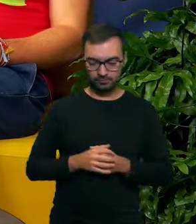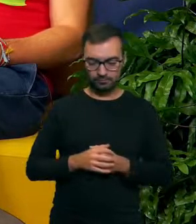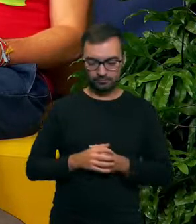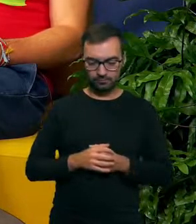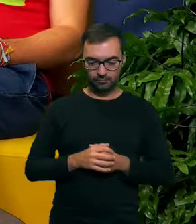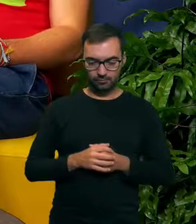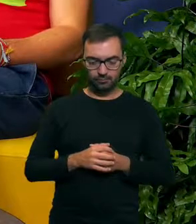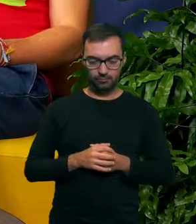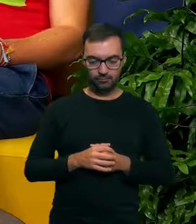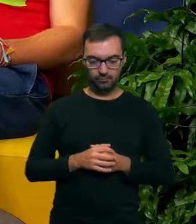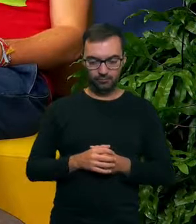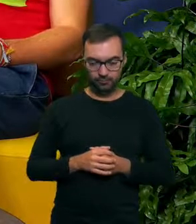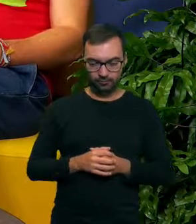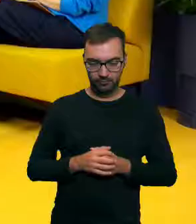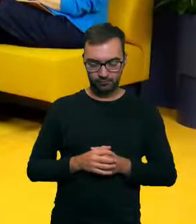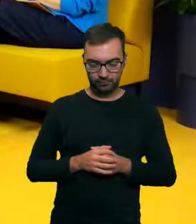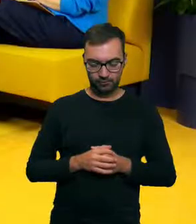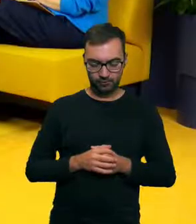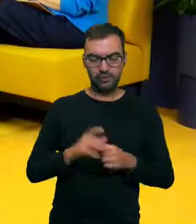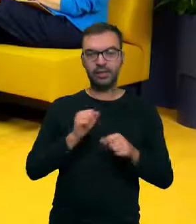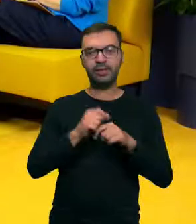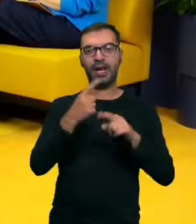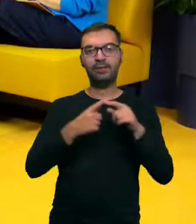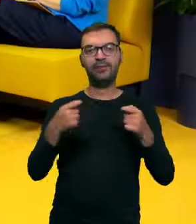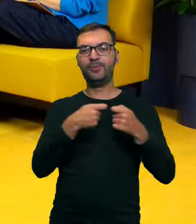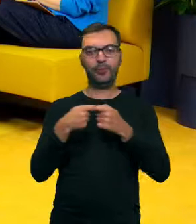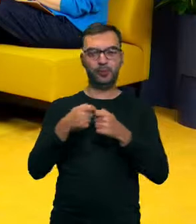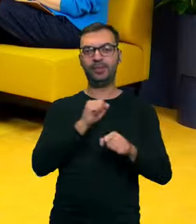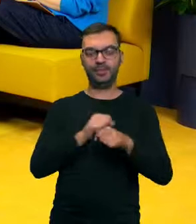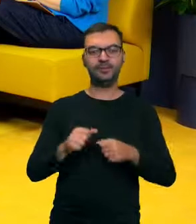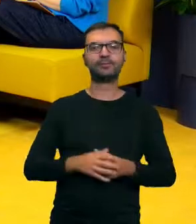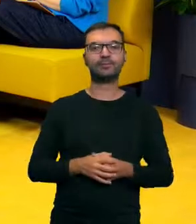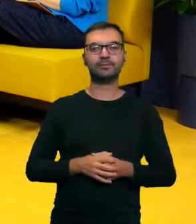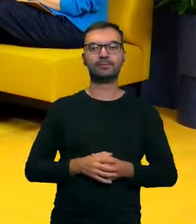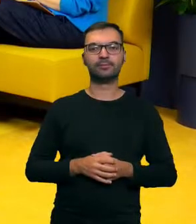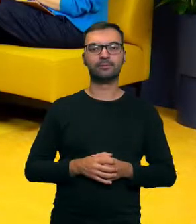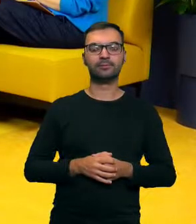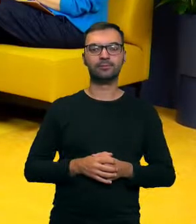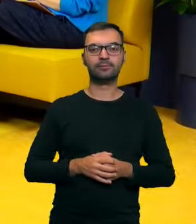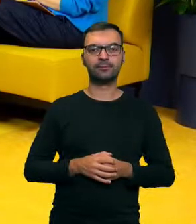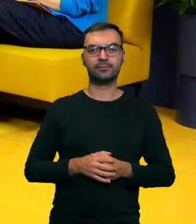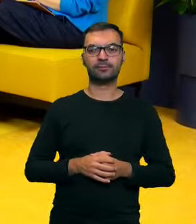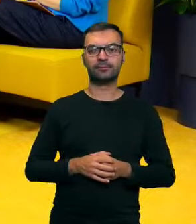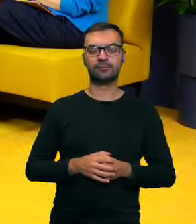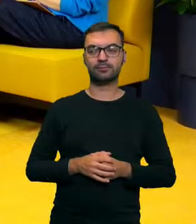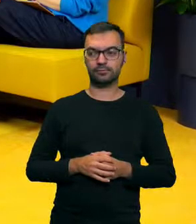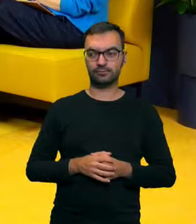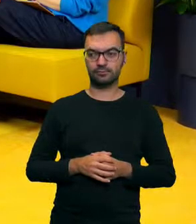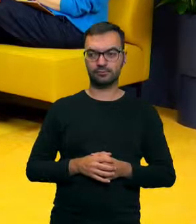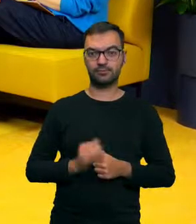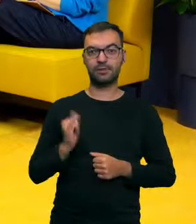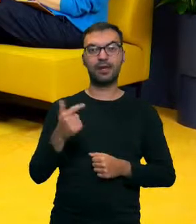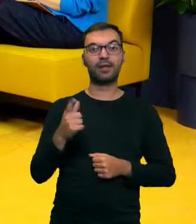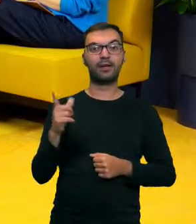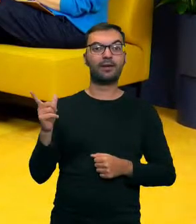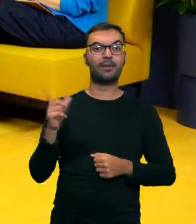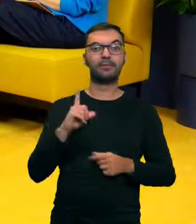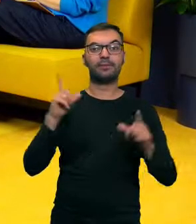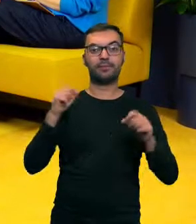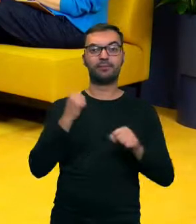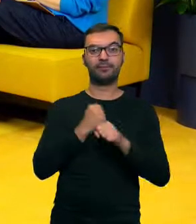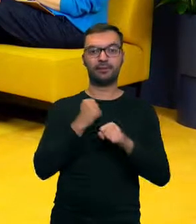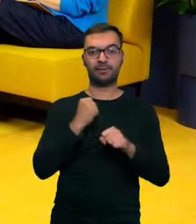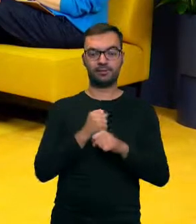Natomiast ja tu widzę pewien taki refren. I w momencie, kiedy zaczęliśmy pracę na